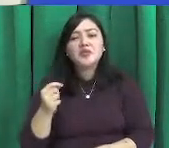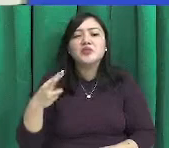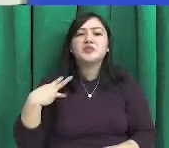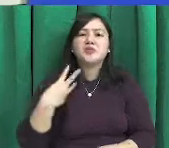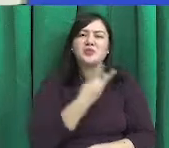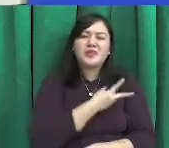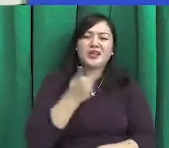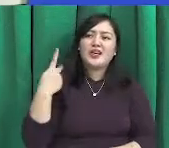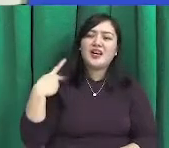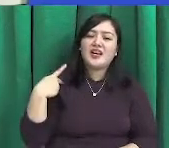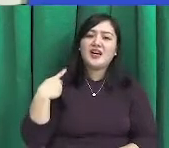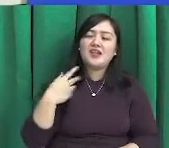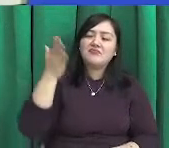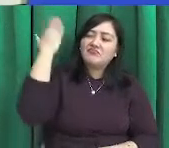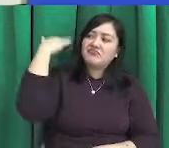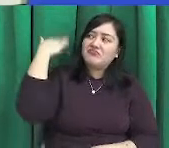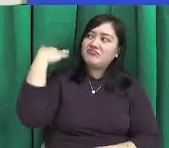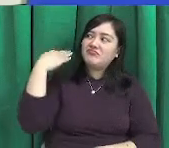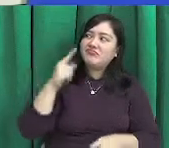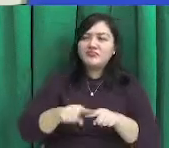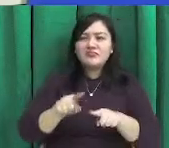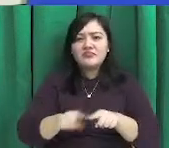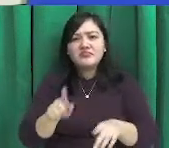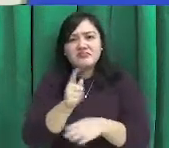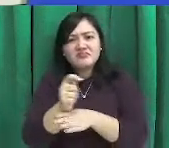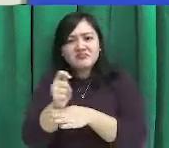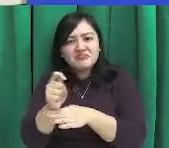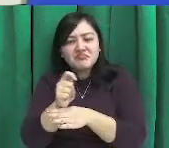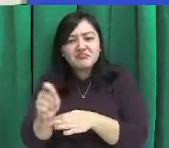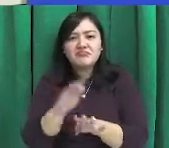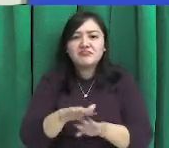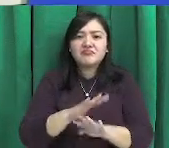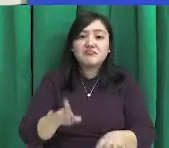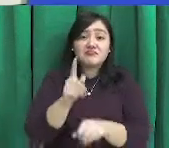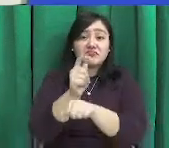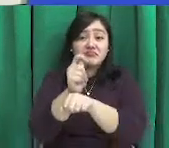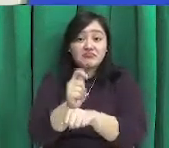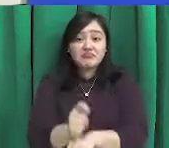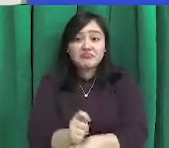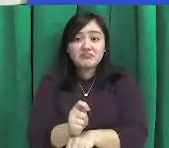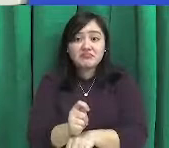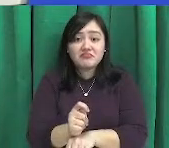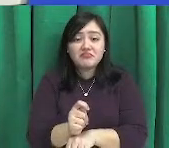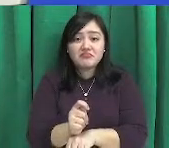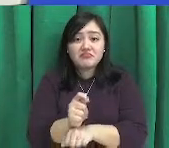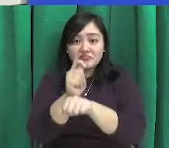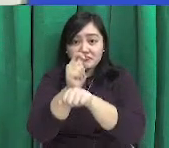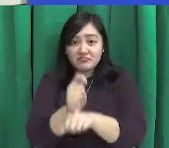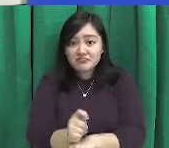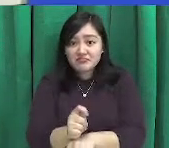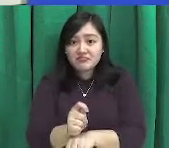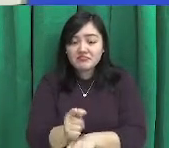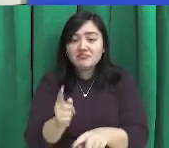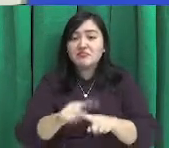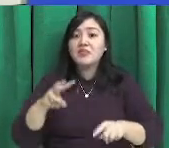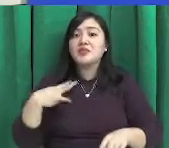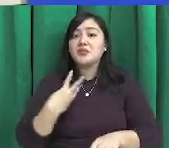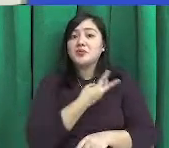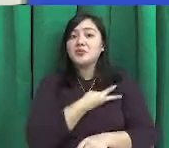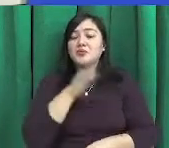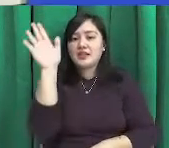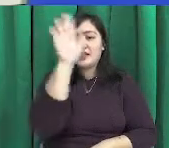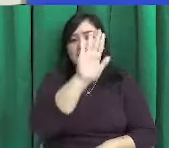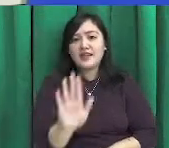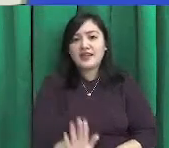kay tatay, nakita kay nanay, nakita sa ibang mga tao. You see? Pero we never ask or